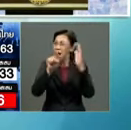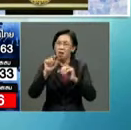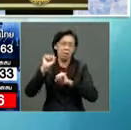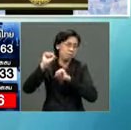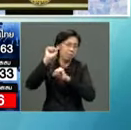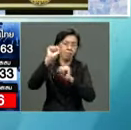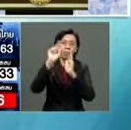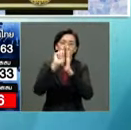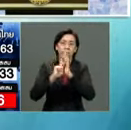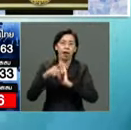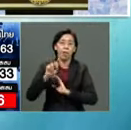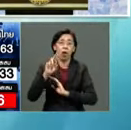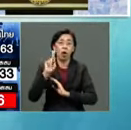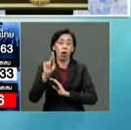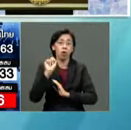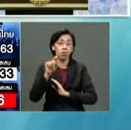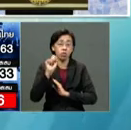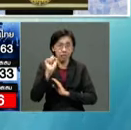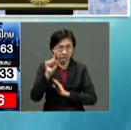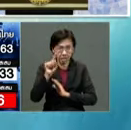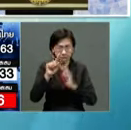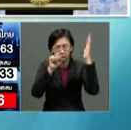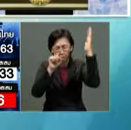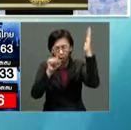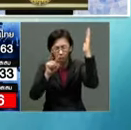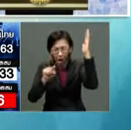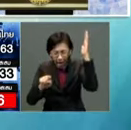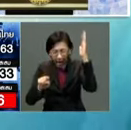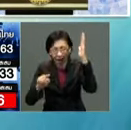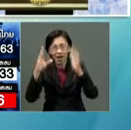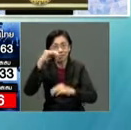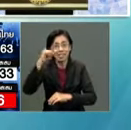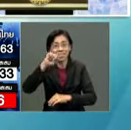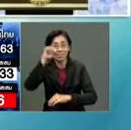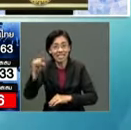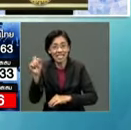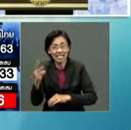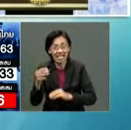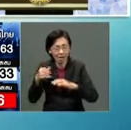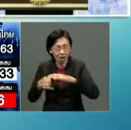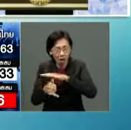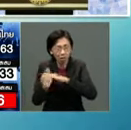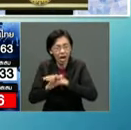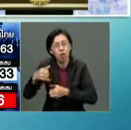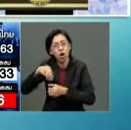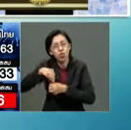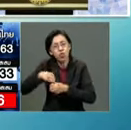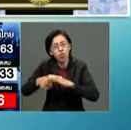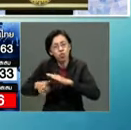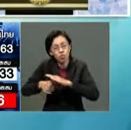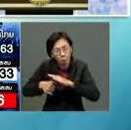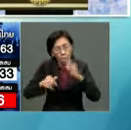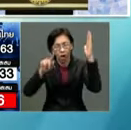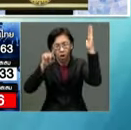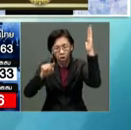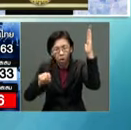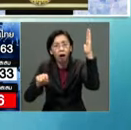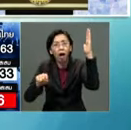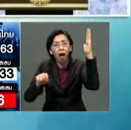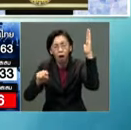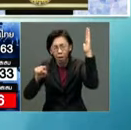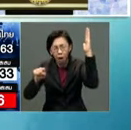านการณ์ฉุกเฉินเนี่ยนะครับแล้วก็มาประกาศเคอร์ฟิวแล้วเห็นว่าตัวเลขลงมาเรื่อยๆนะครับแล้วเราก็มาประกาศมาตร